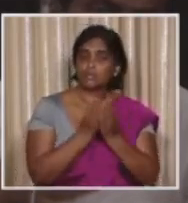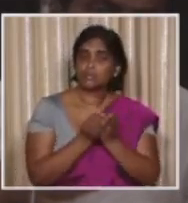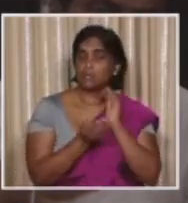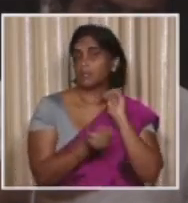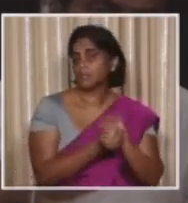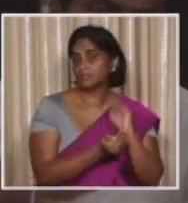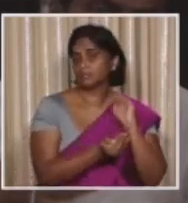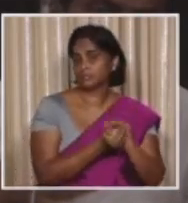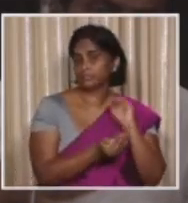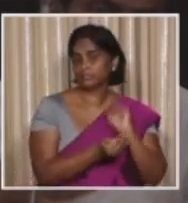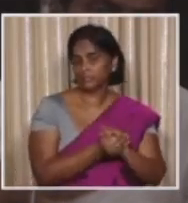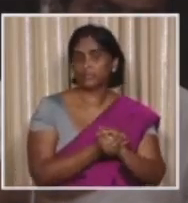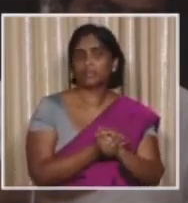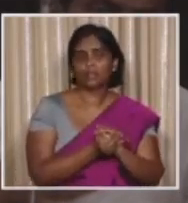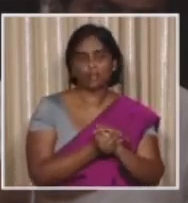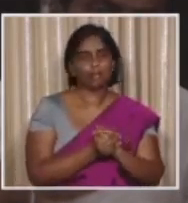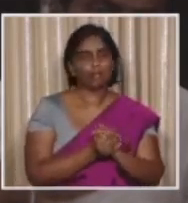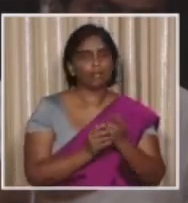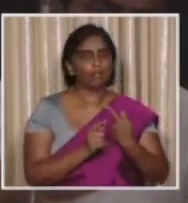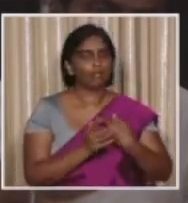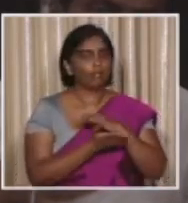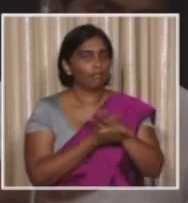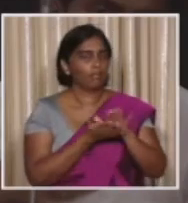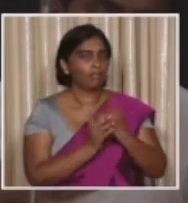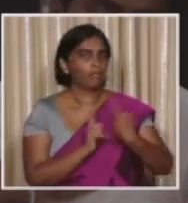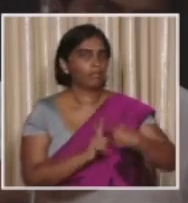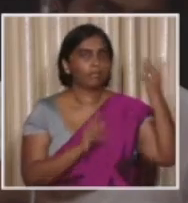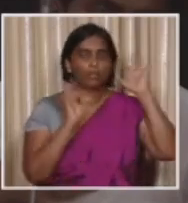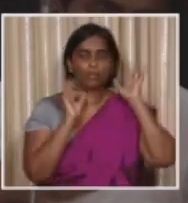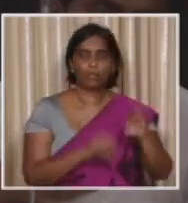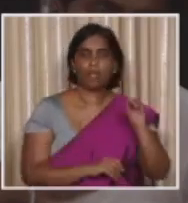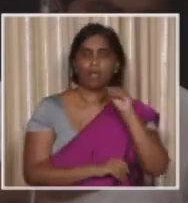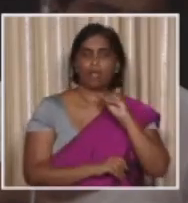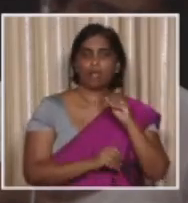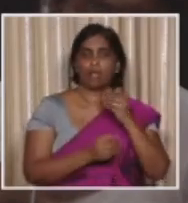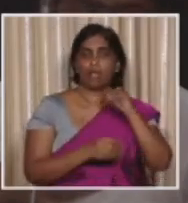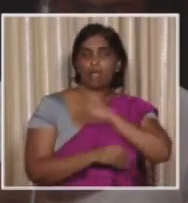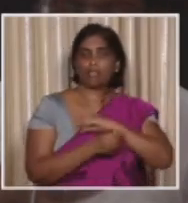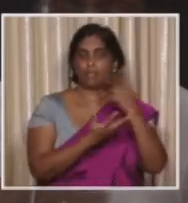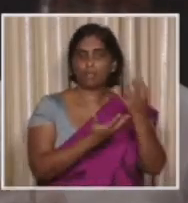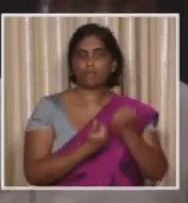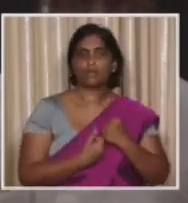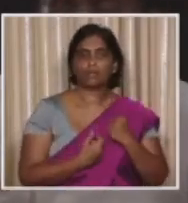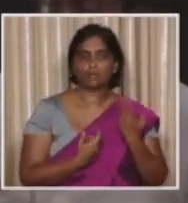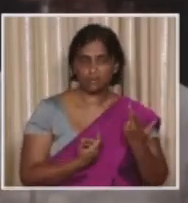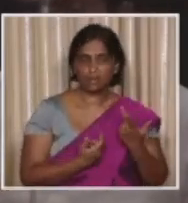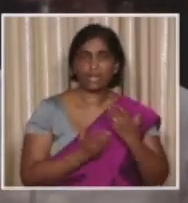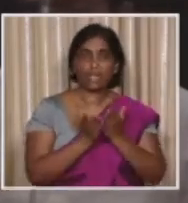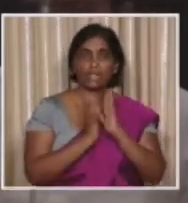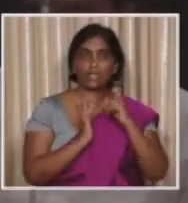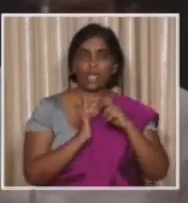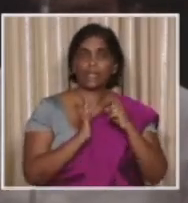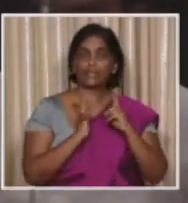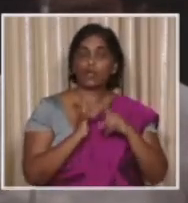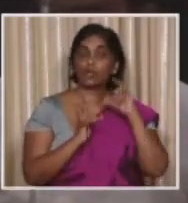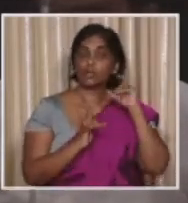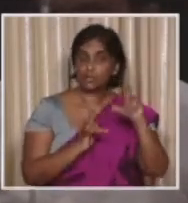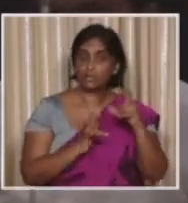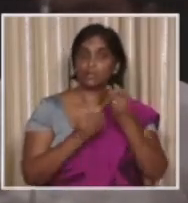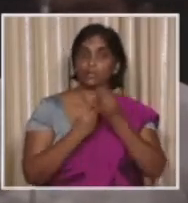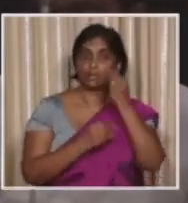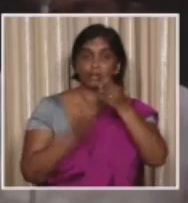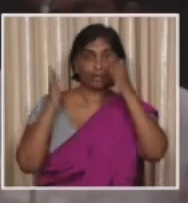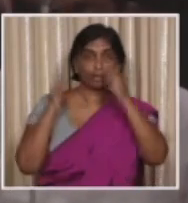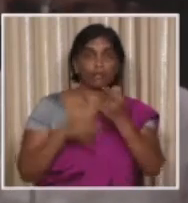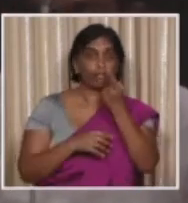කියලා තියාගෙන ඉඳලා වැඩි දියුණු කරන්නේ නැතුව අපි ආදායම් අද අභිර කරගෙන ඉන්නවා. ඉන්දියානු IOC සමාගම ඔවුන්ට දීලා තියෙන